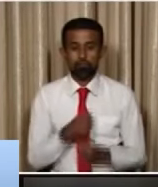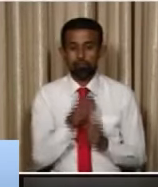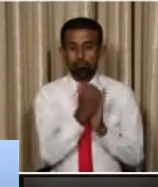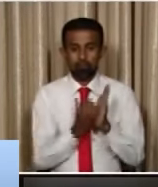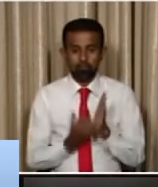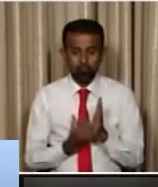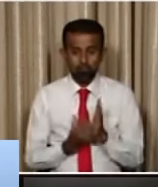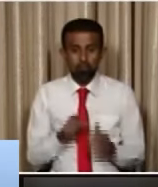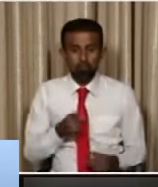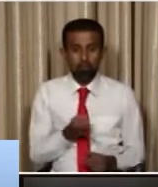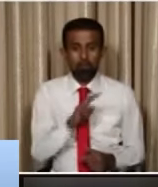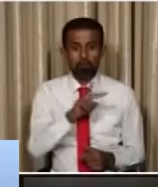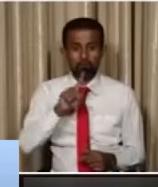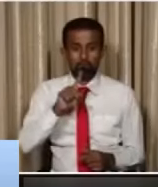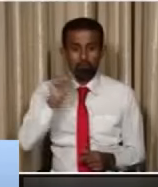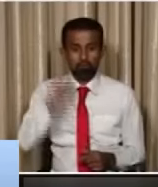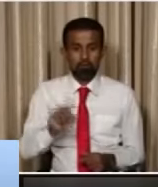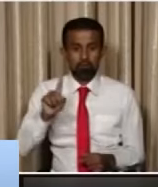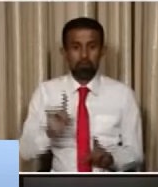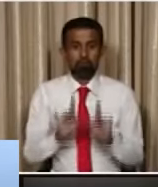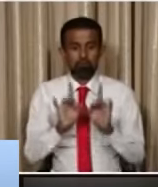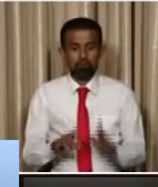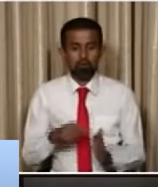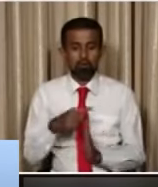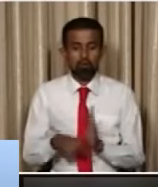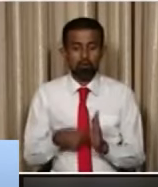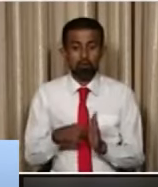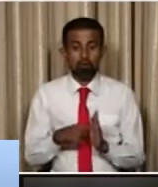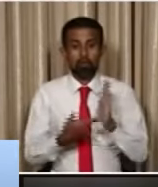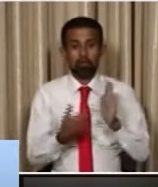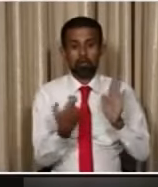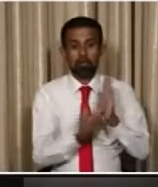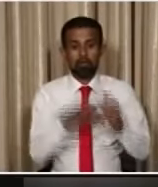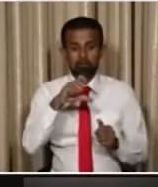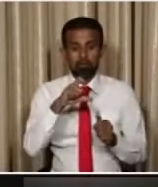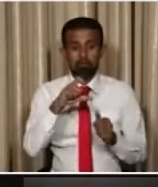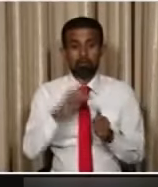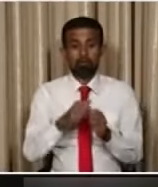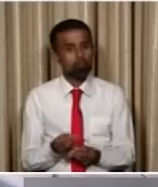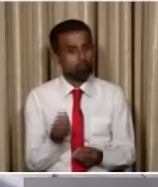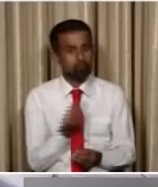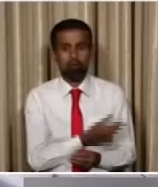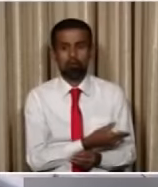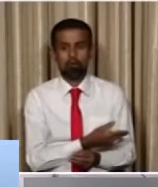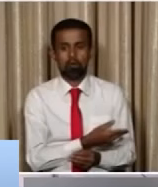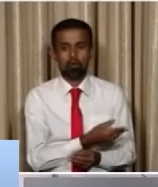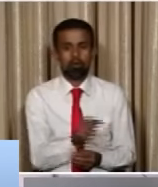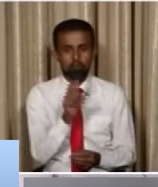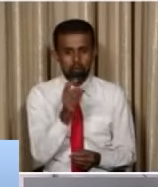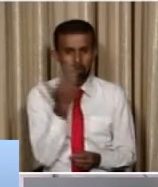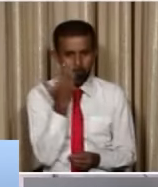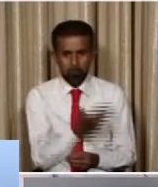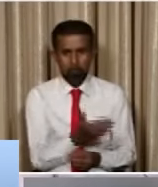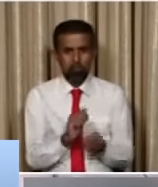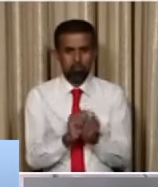Electricity, which was challenged in Supreme Court in terms of Article 121(1) of the Constitution. ඔබතුමාට පේනවා ඇති